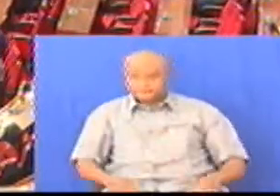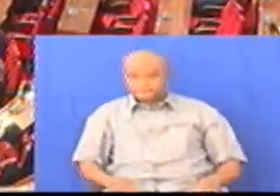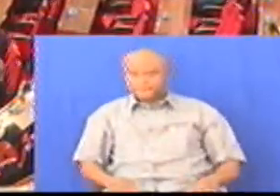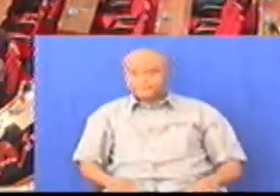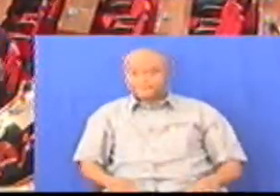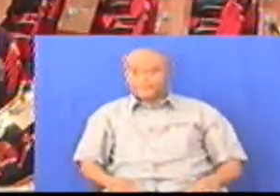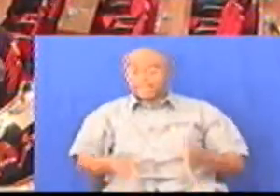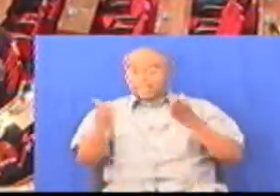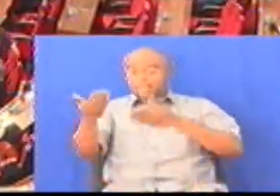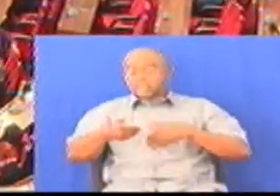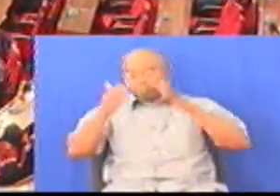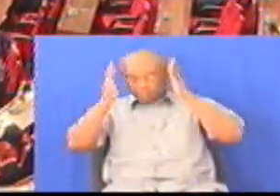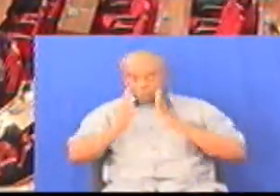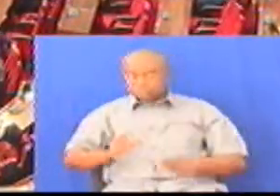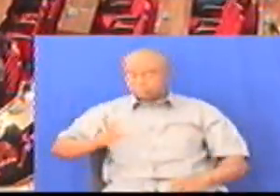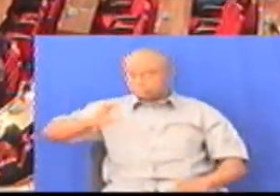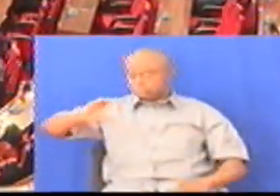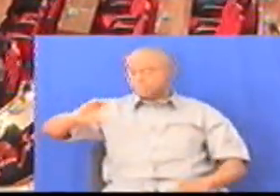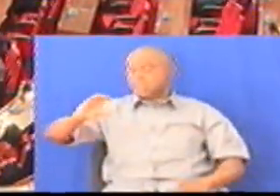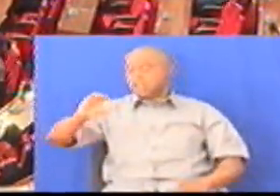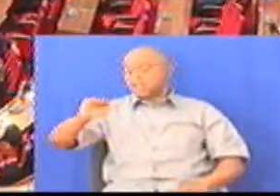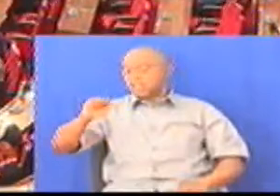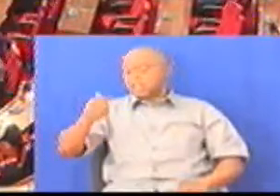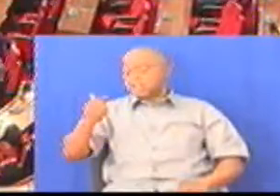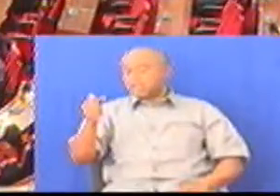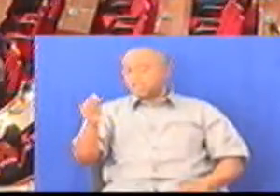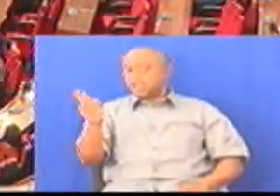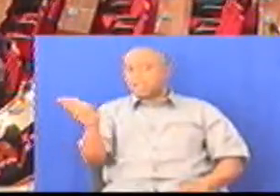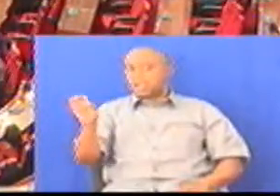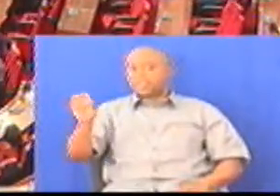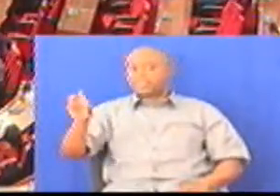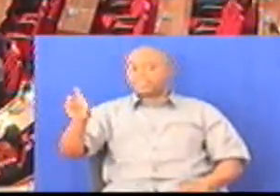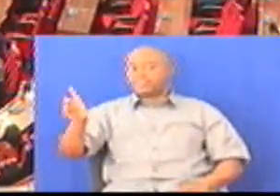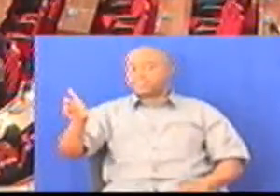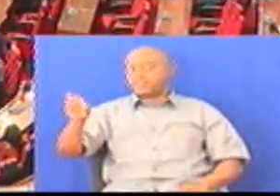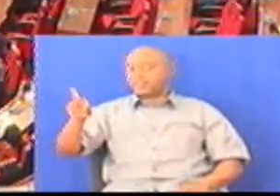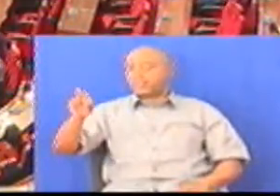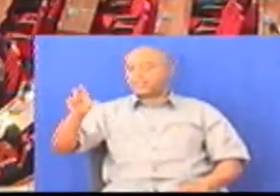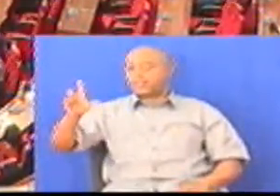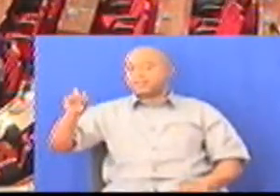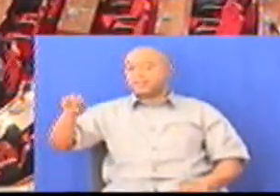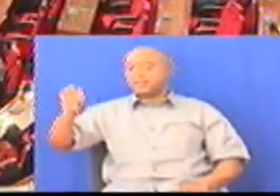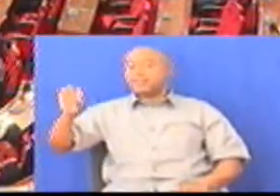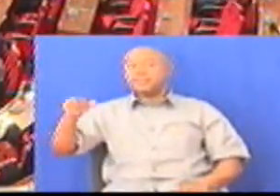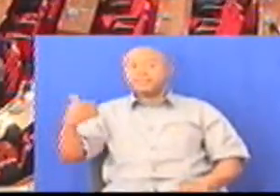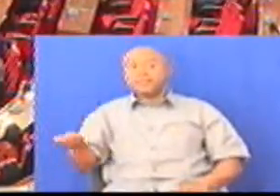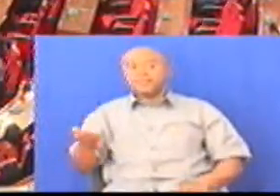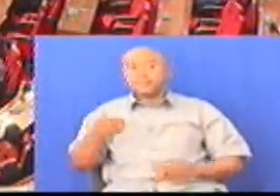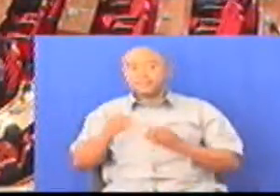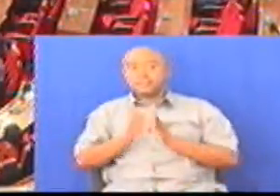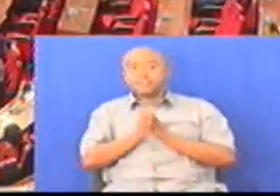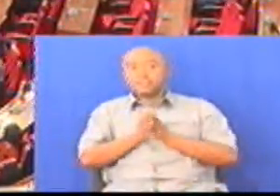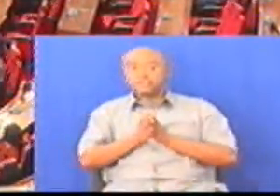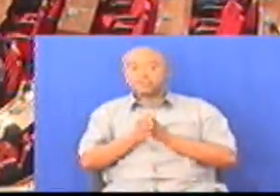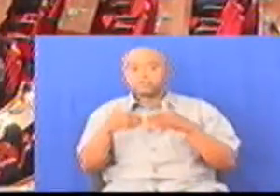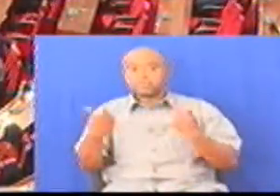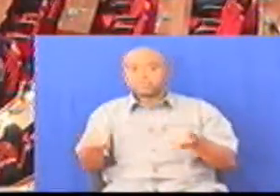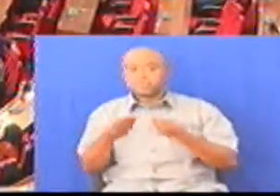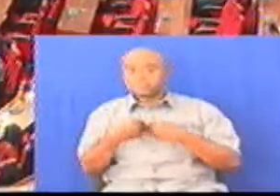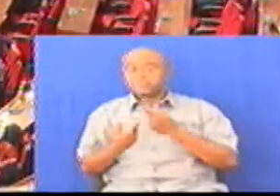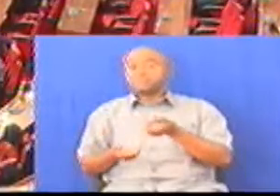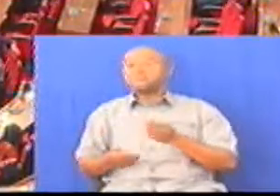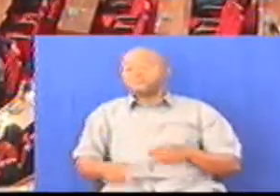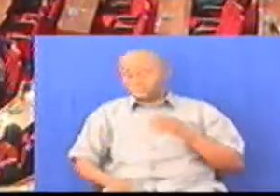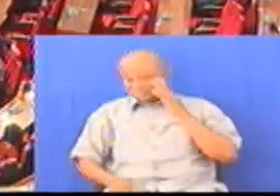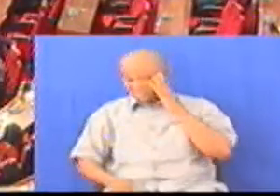Mheshimiwa Catherine, Mheshimiwa Magdalena jiandae. Nakushukuru Mheshimiwa Spika kwa kunipa fursa na